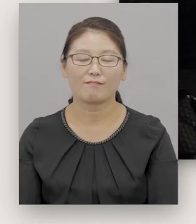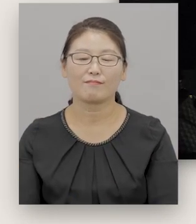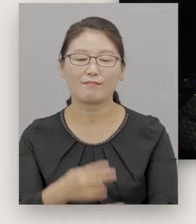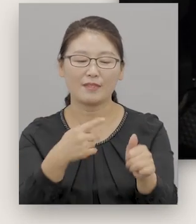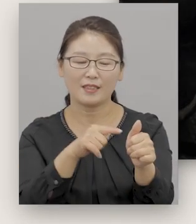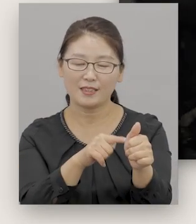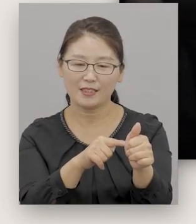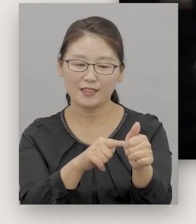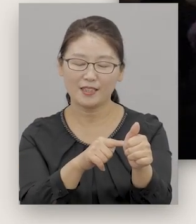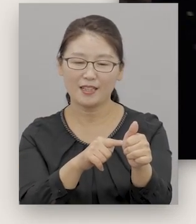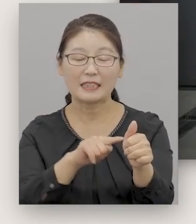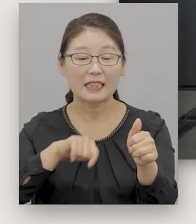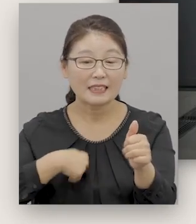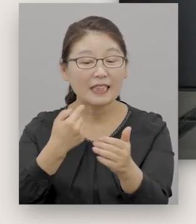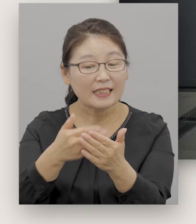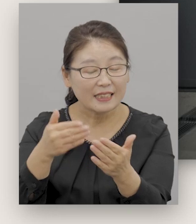이렇게 조금씩 차이가 있습니다.